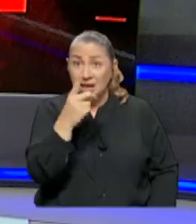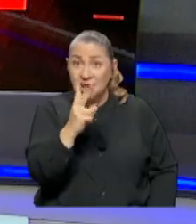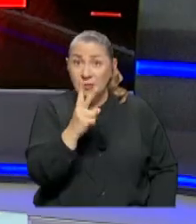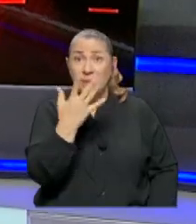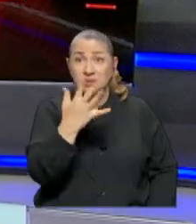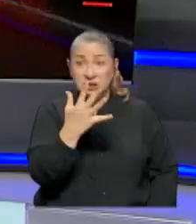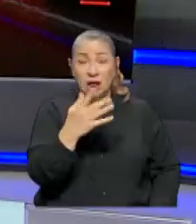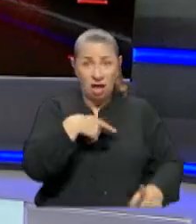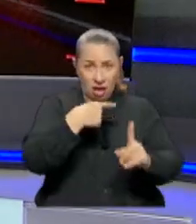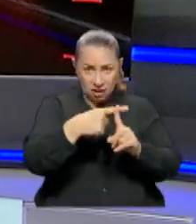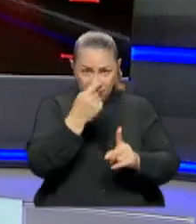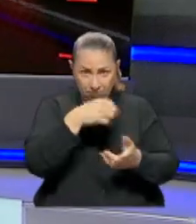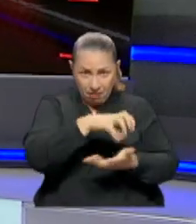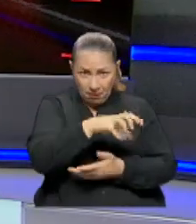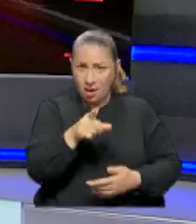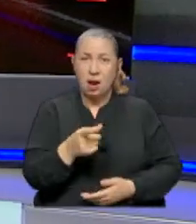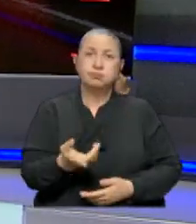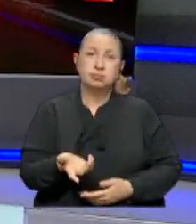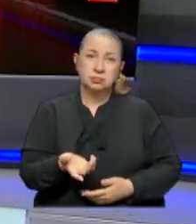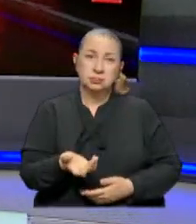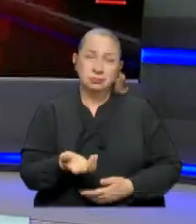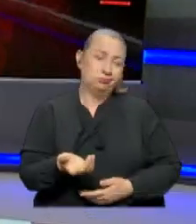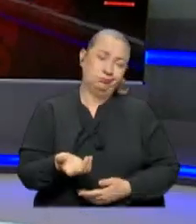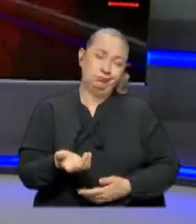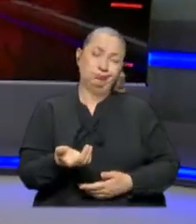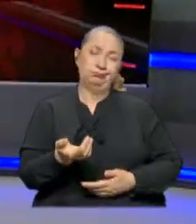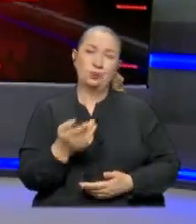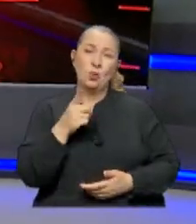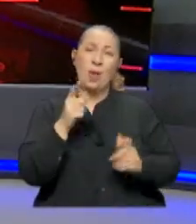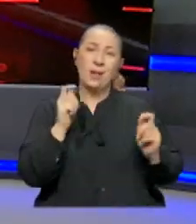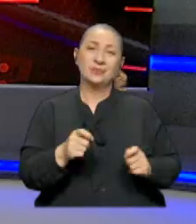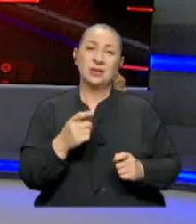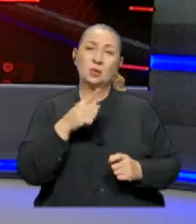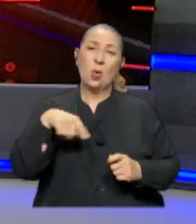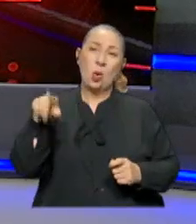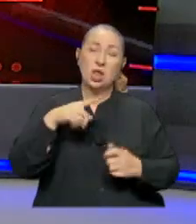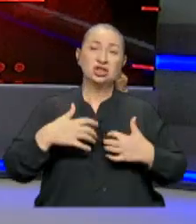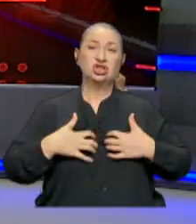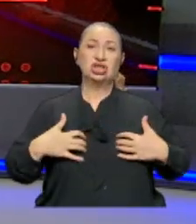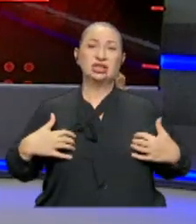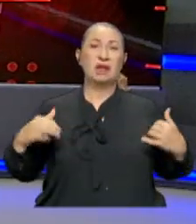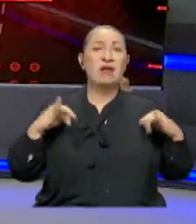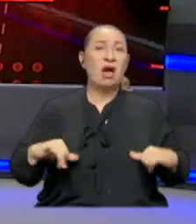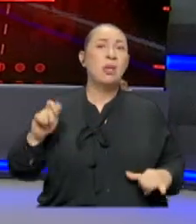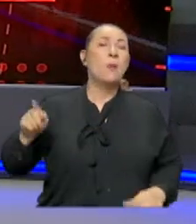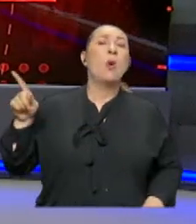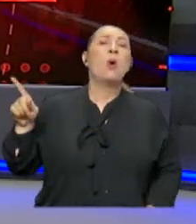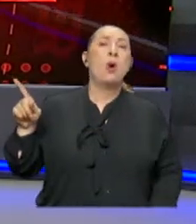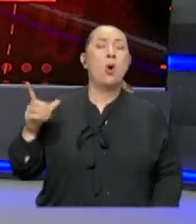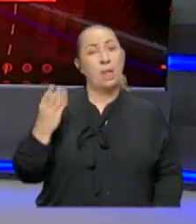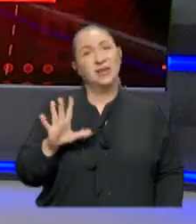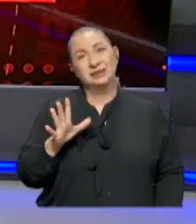ikişer bin lira 5 bin lira ekstra bir para ayırdım Hayır ayırmanız İşte bu yaptıklarınız onları cesaretten giriyor